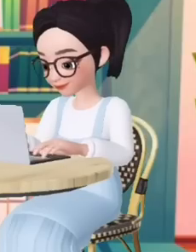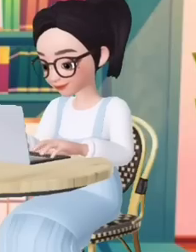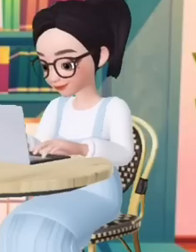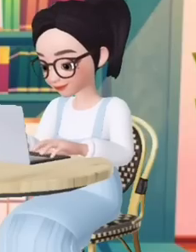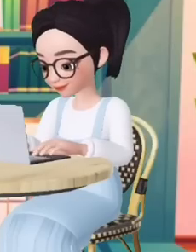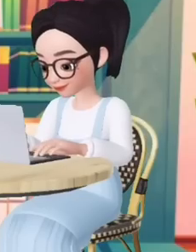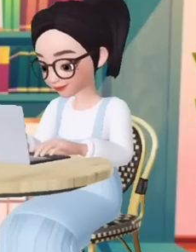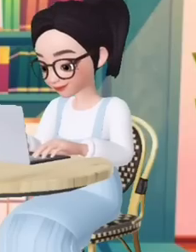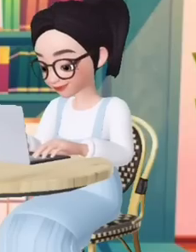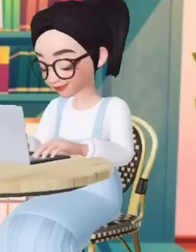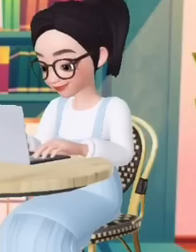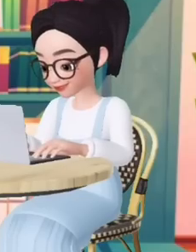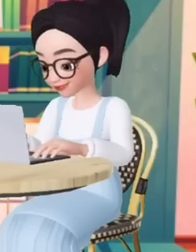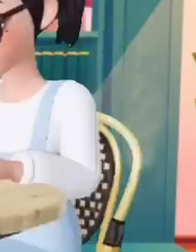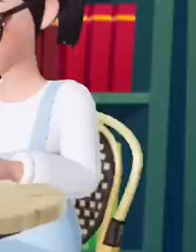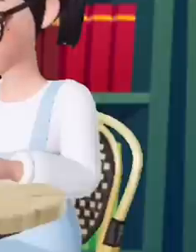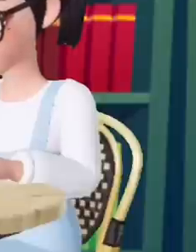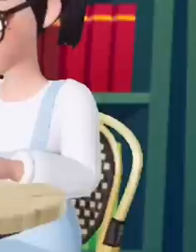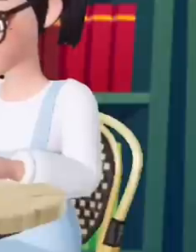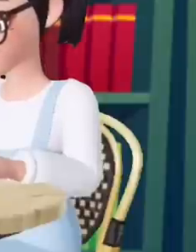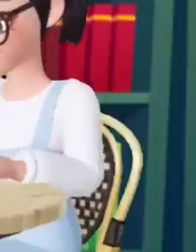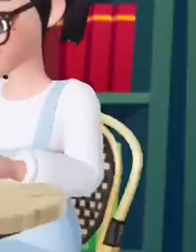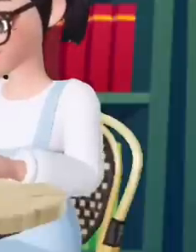kamu bawa apa tuh